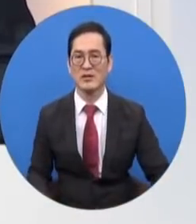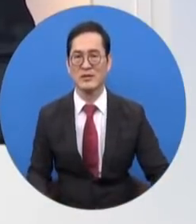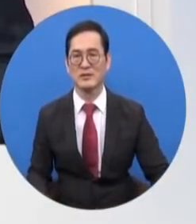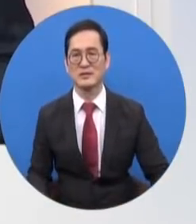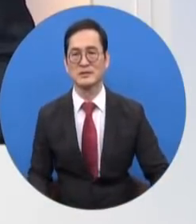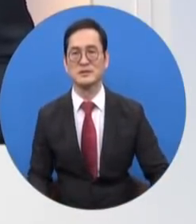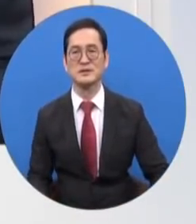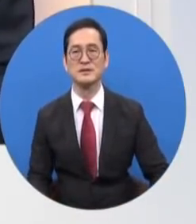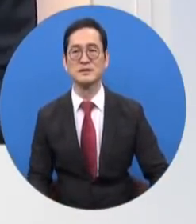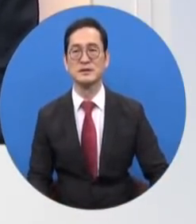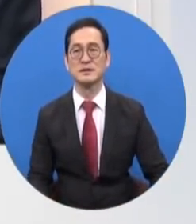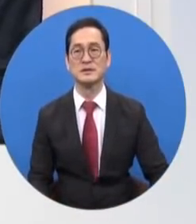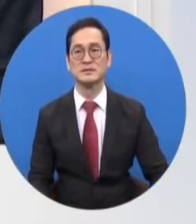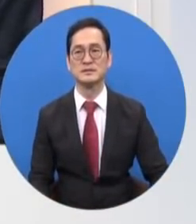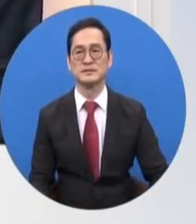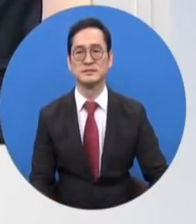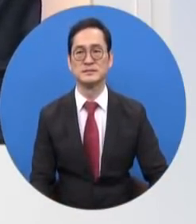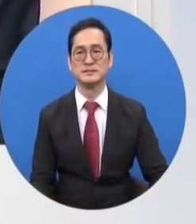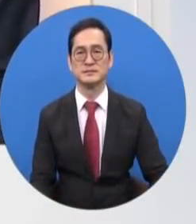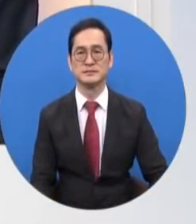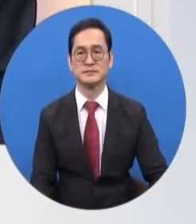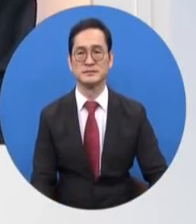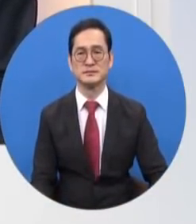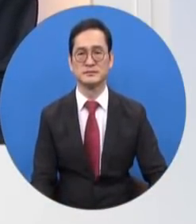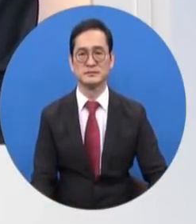정말로 했다면 청와대 관계자 중 누군가가